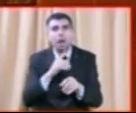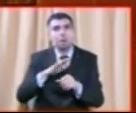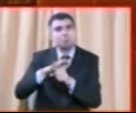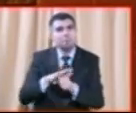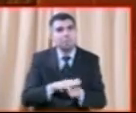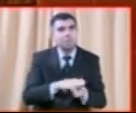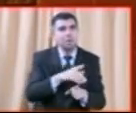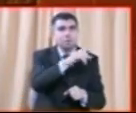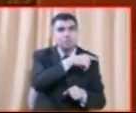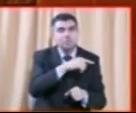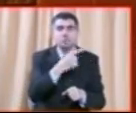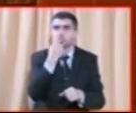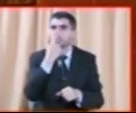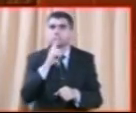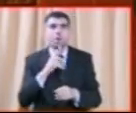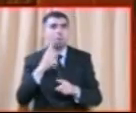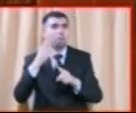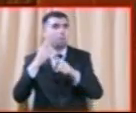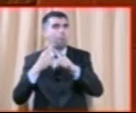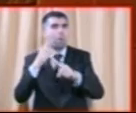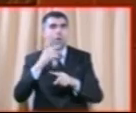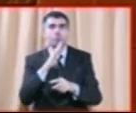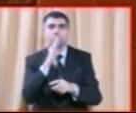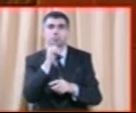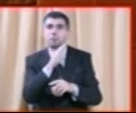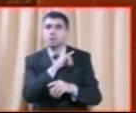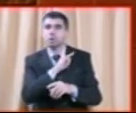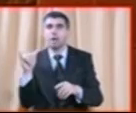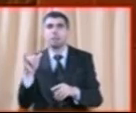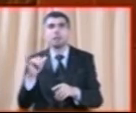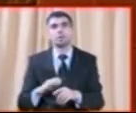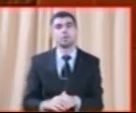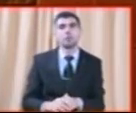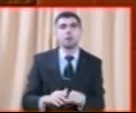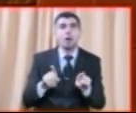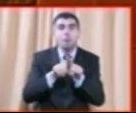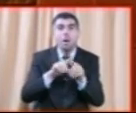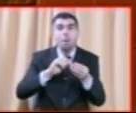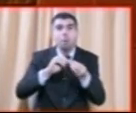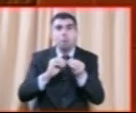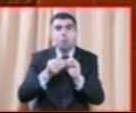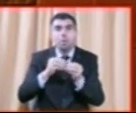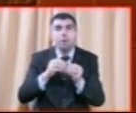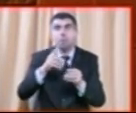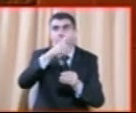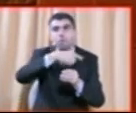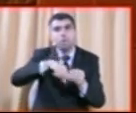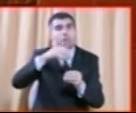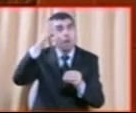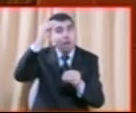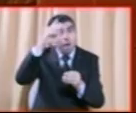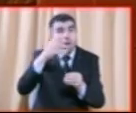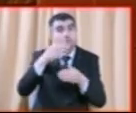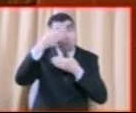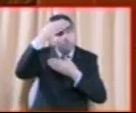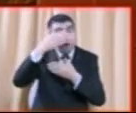قضية من هذا الحجم الذي لا يخفى على أي مسؤول بأنها قضية يعني من عيار كبير تحتاج إلى